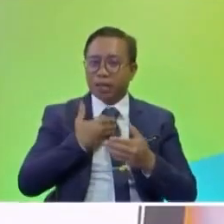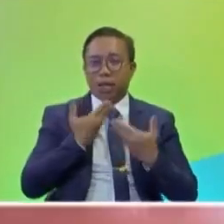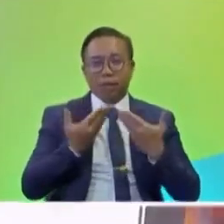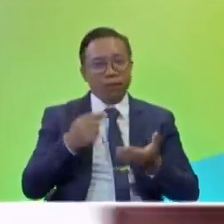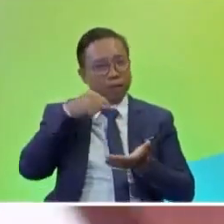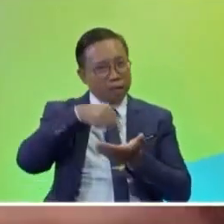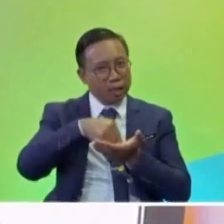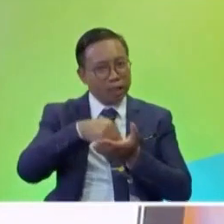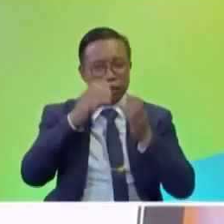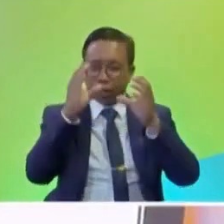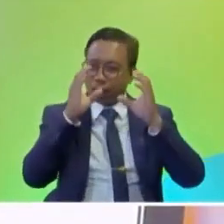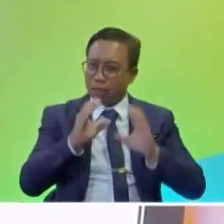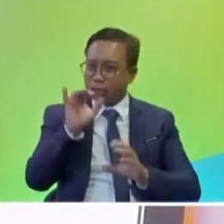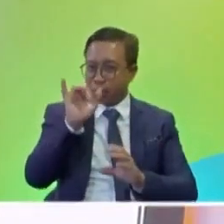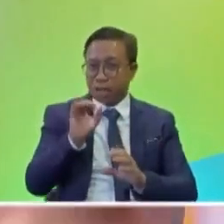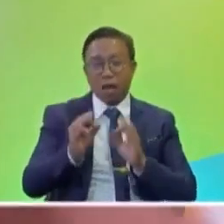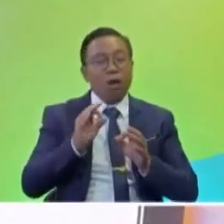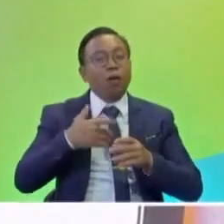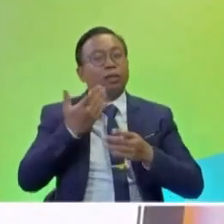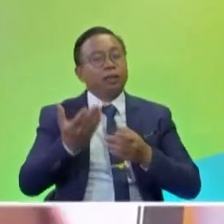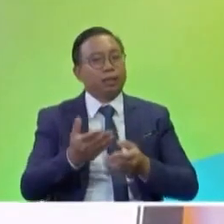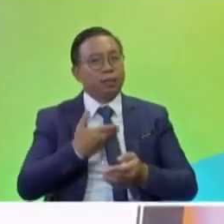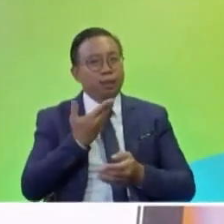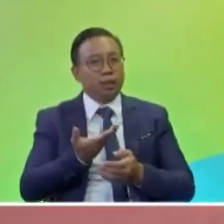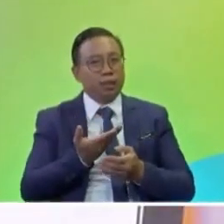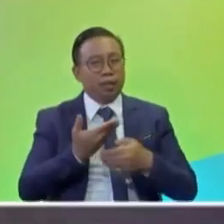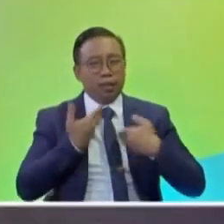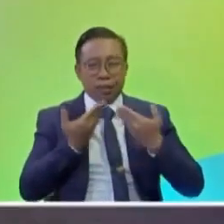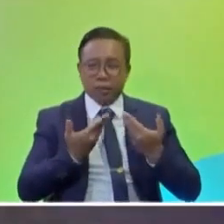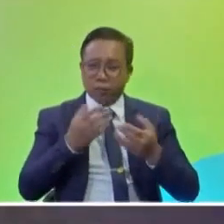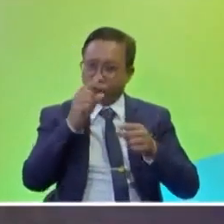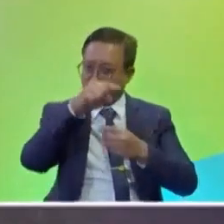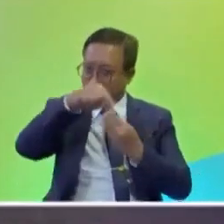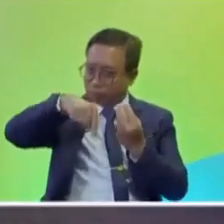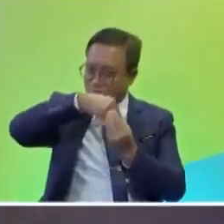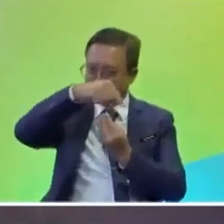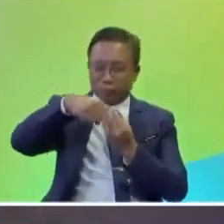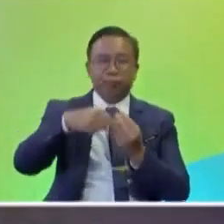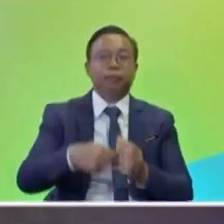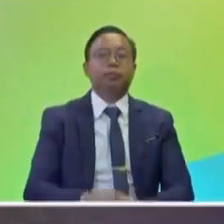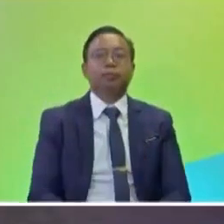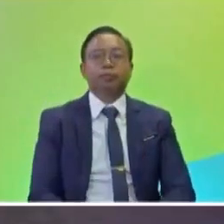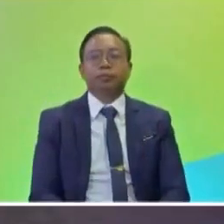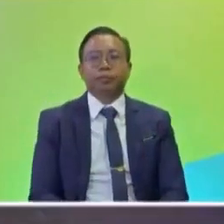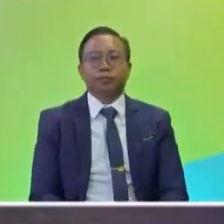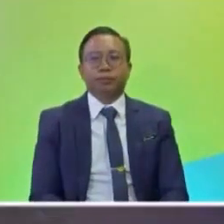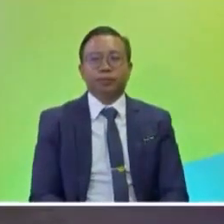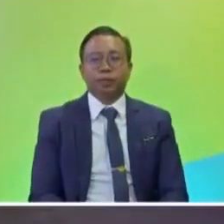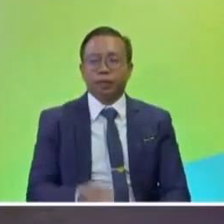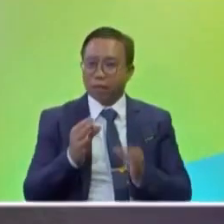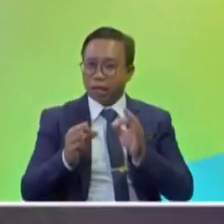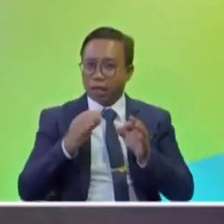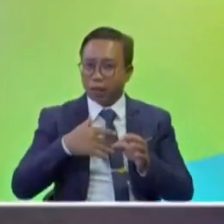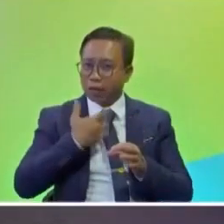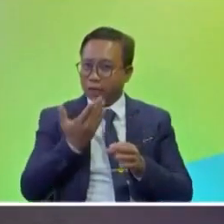gembira, beginilah caranya. Kalau rasa gembira, pusing-pusing. Pusing. Kalau